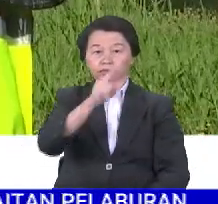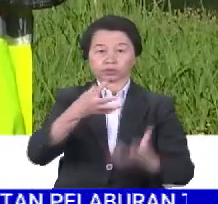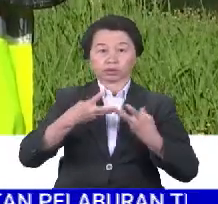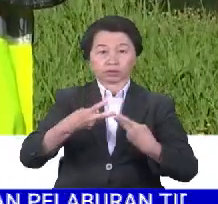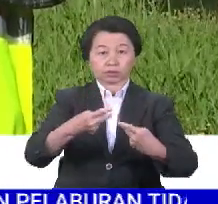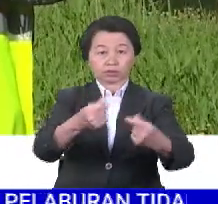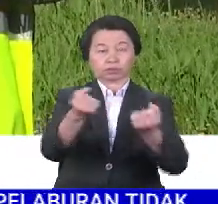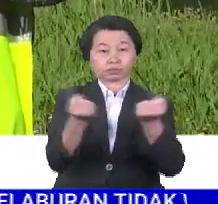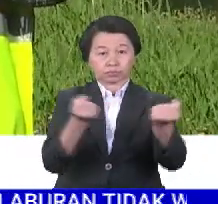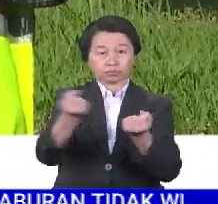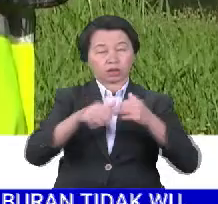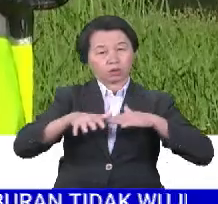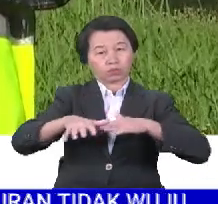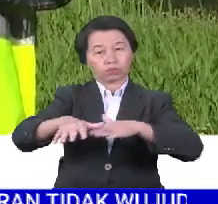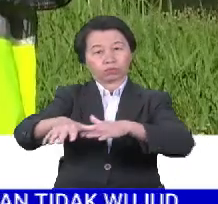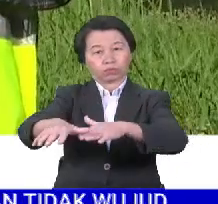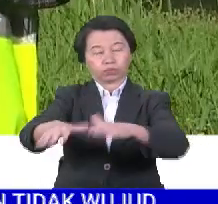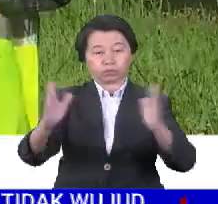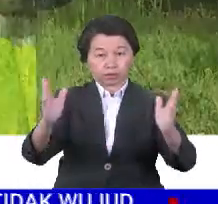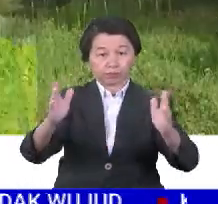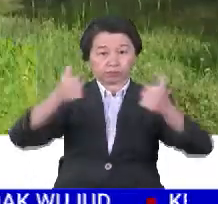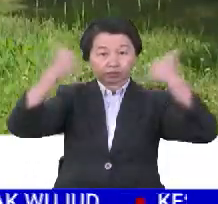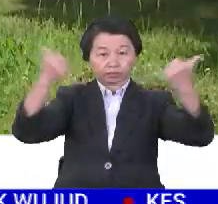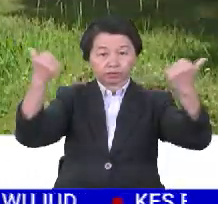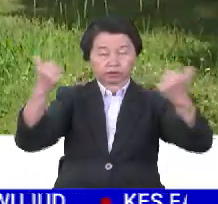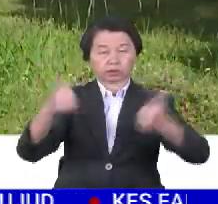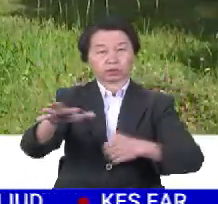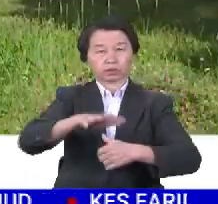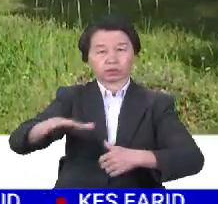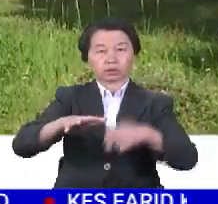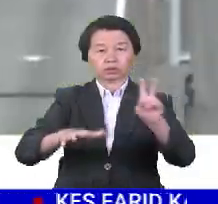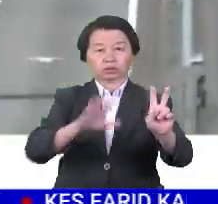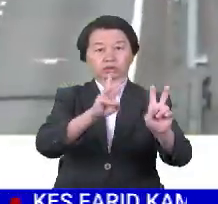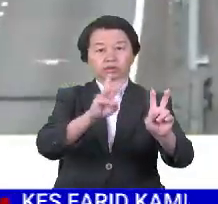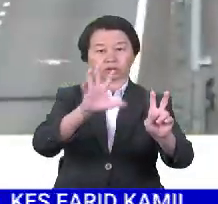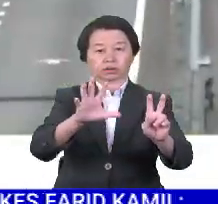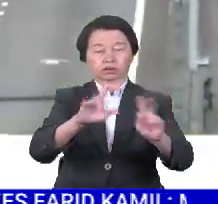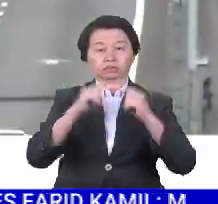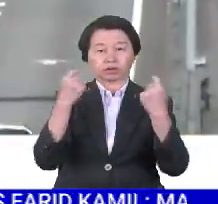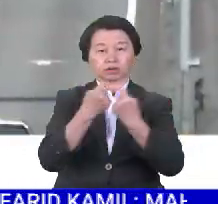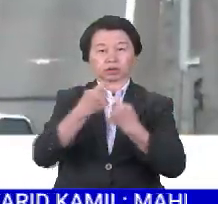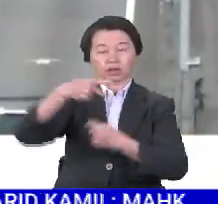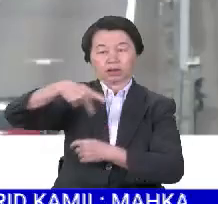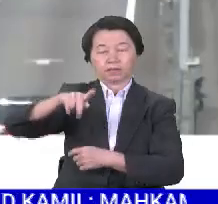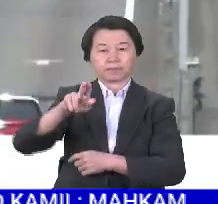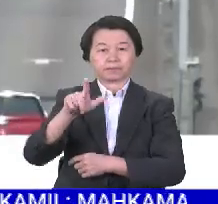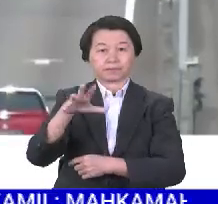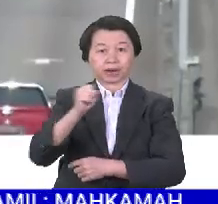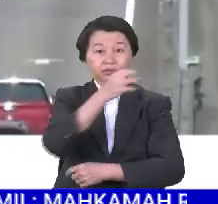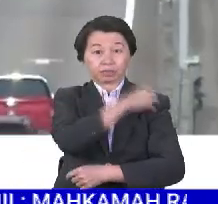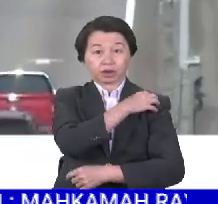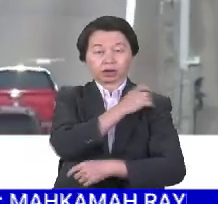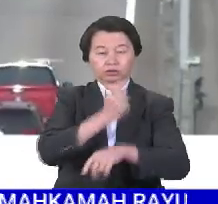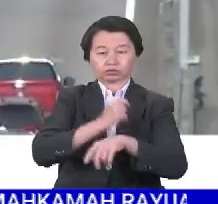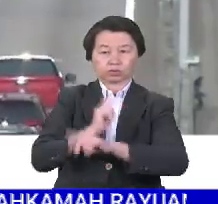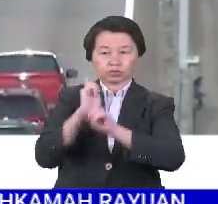kelancaran aliran trafik, sepanjang tempoh perayaan ini, kira-kira 265 pasukan plus ronda ditugaskan bagi